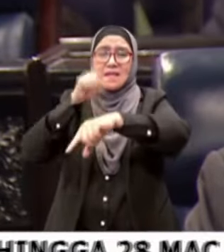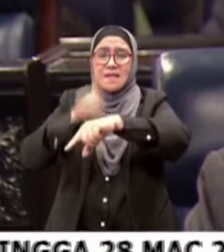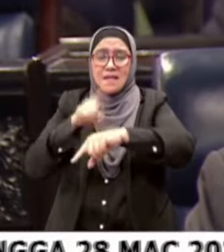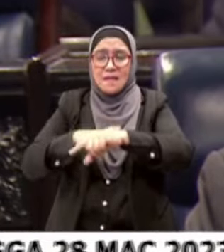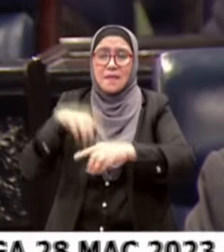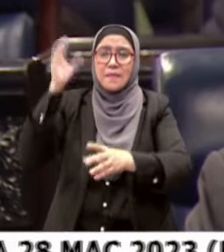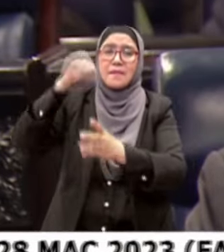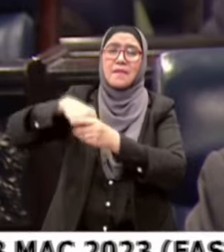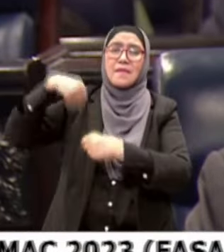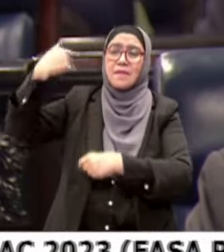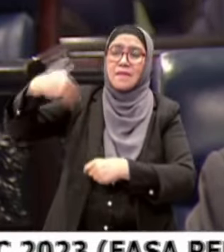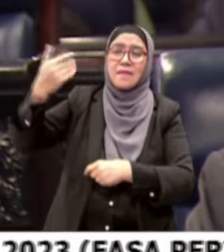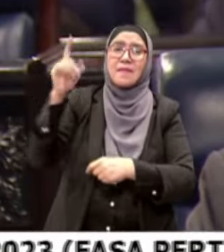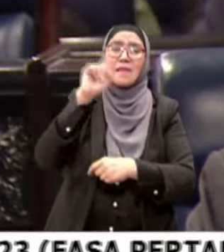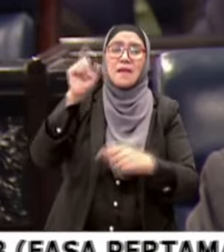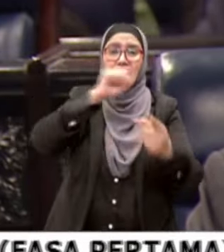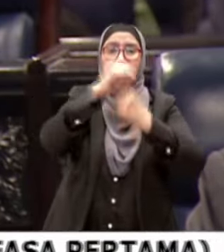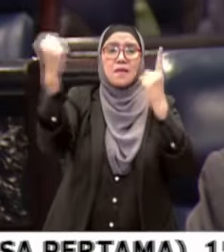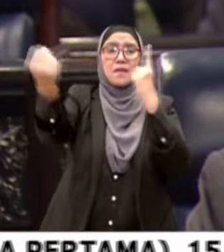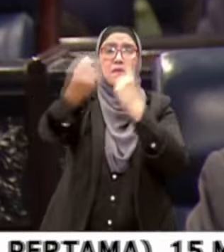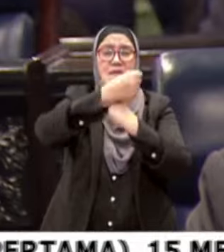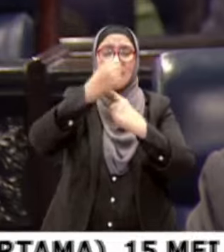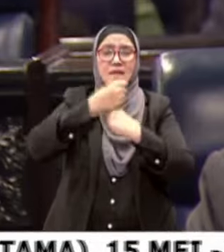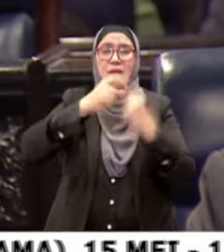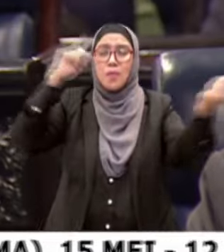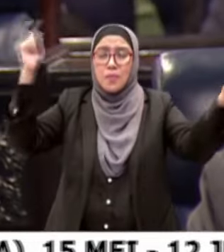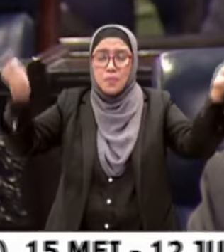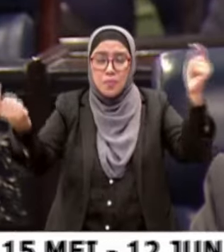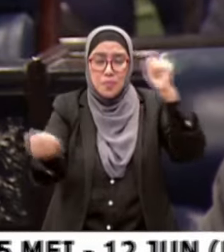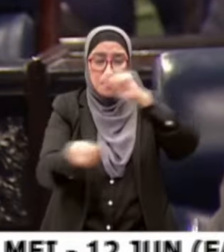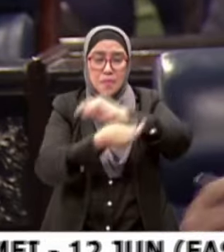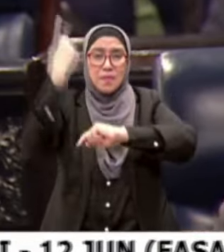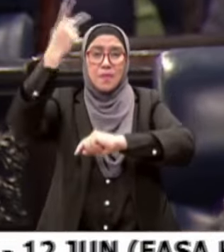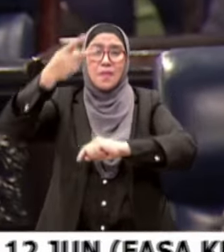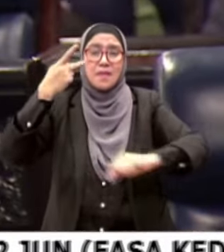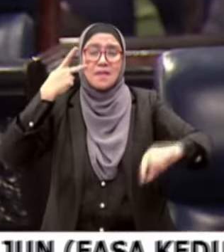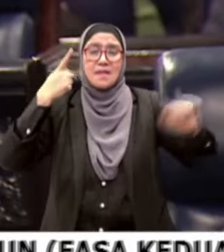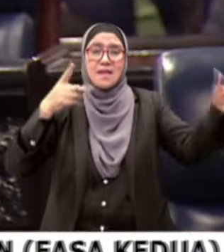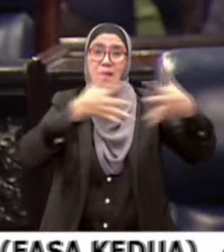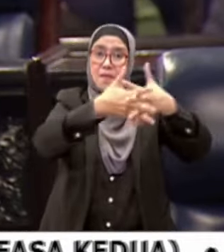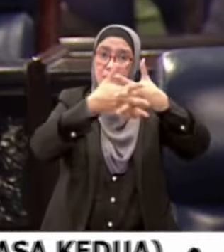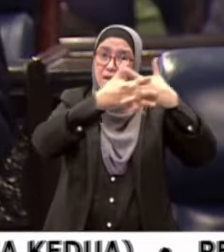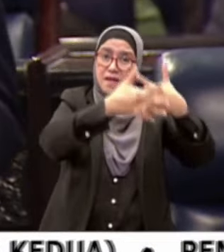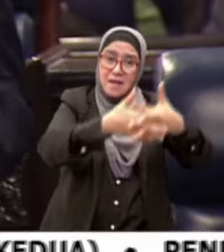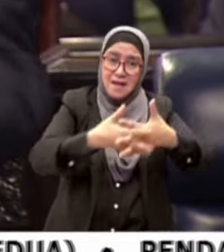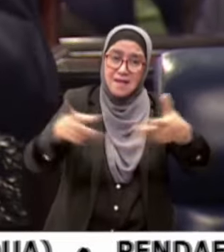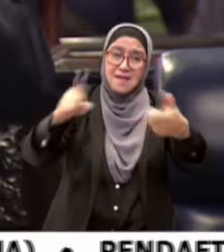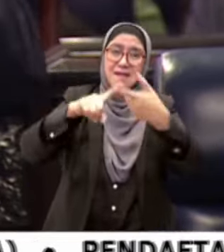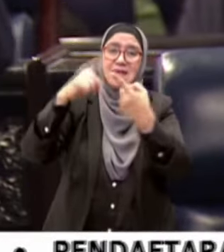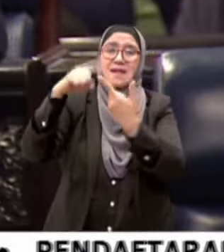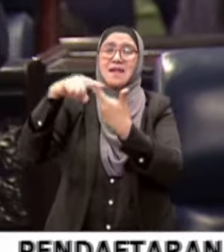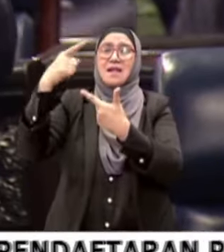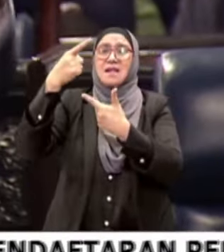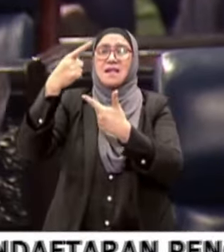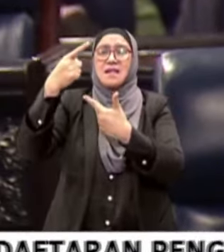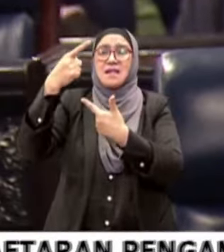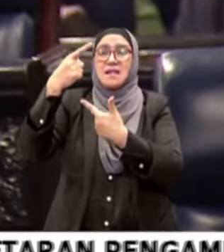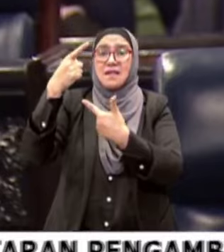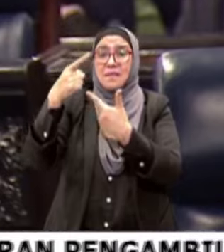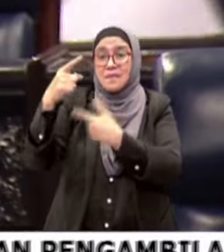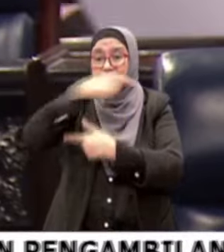di mana keadaan geopolitik di antara Amerika Serikat dengan negeri Cina memang sudah